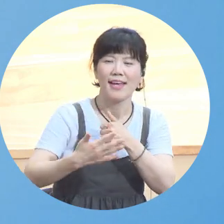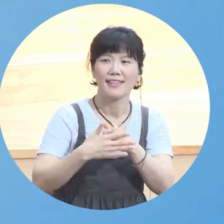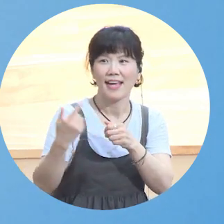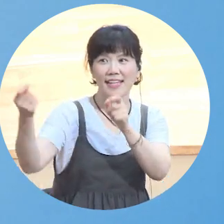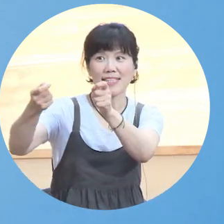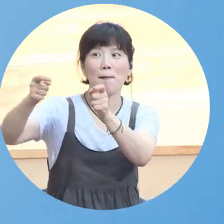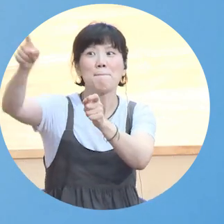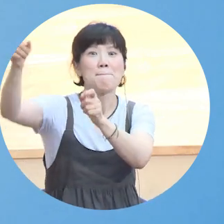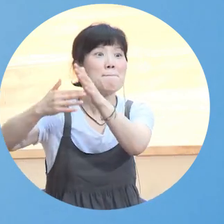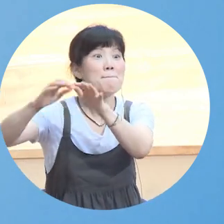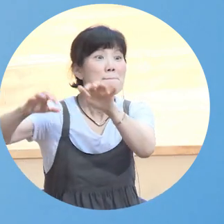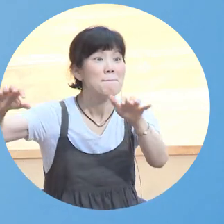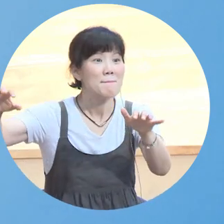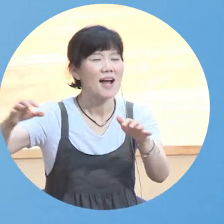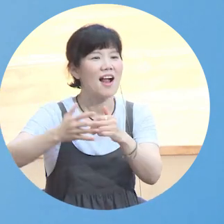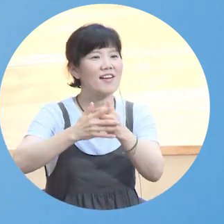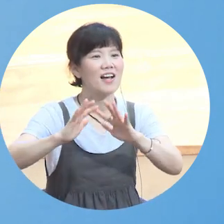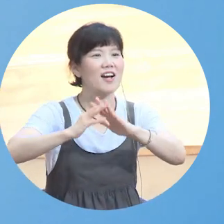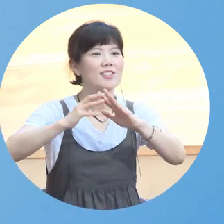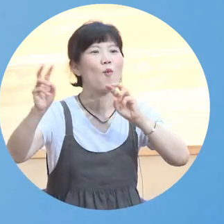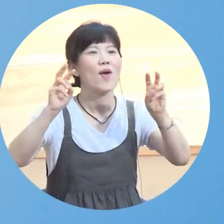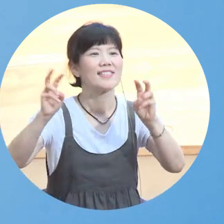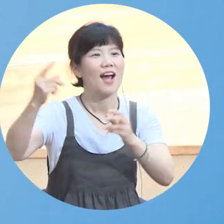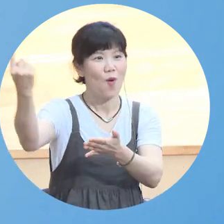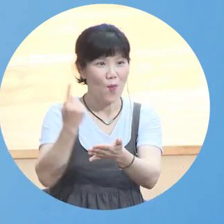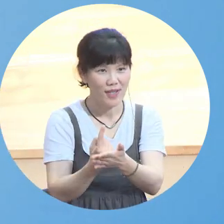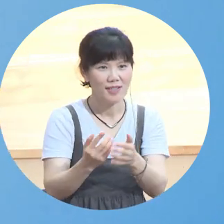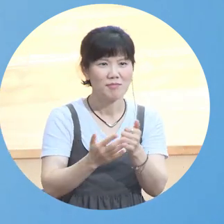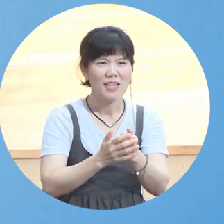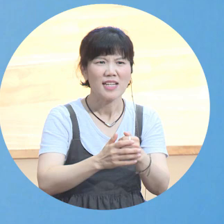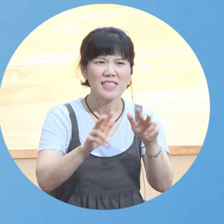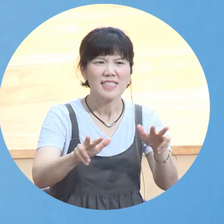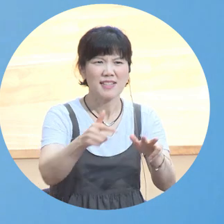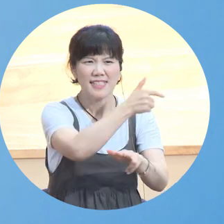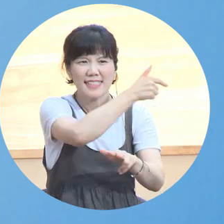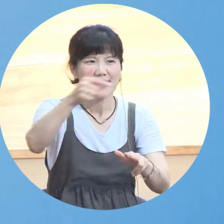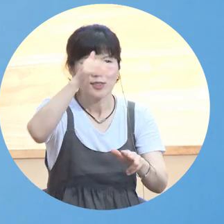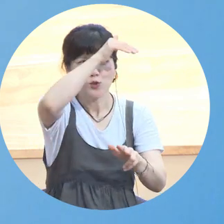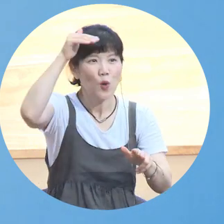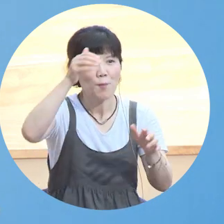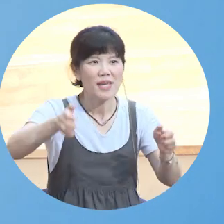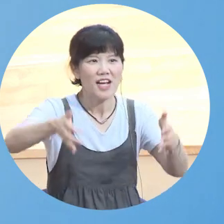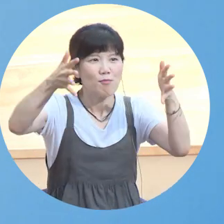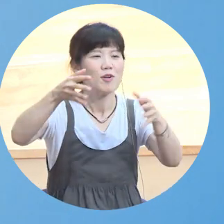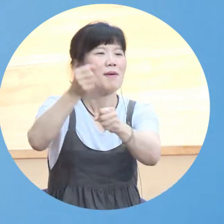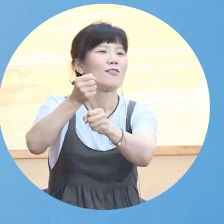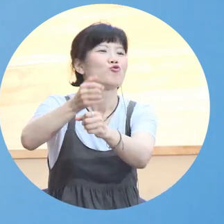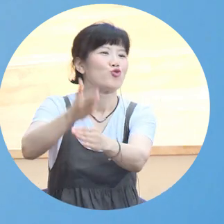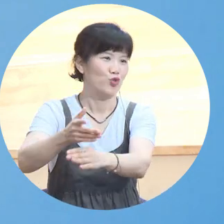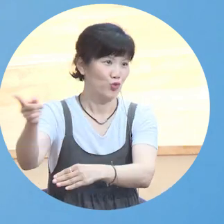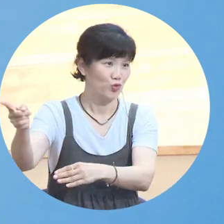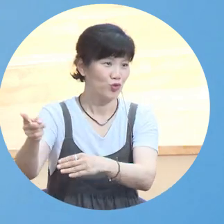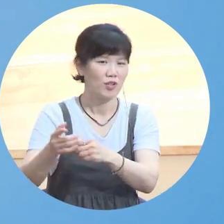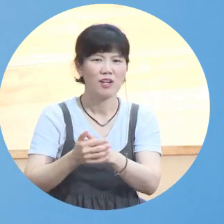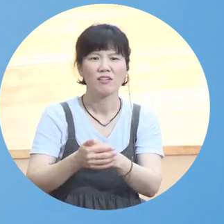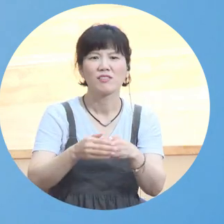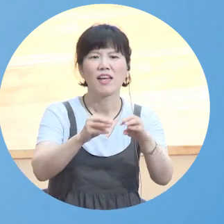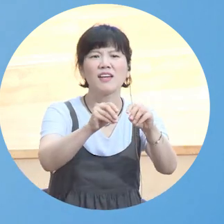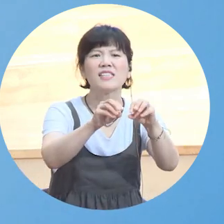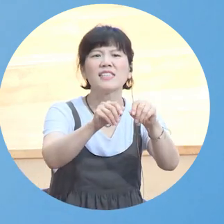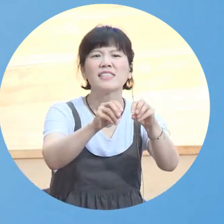건설회사에서 왔습니다 현재 대형 쇼핑몰을 건축 중입니다 땅을 매울 크기